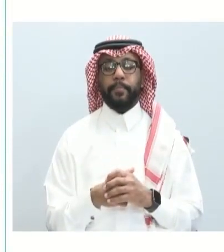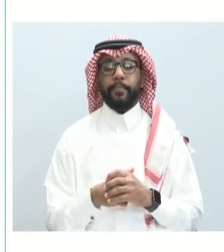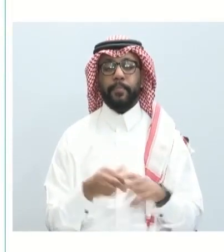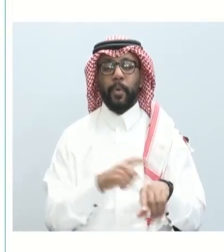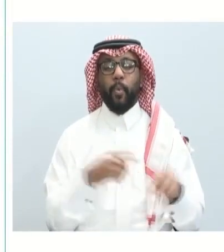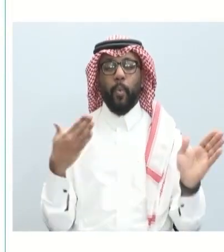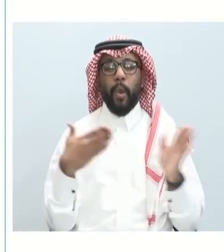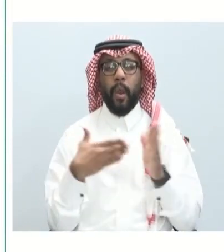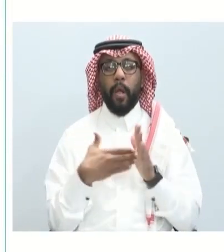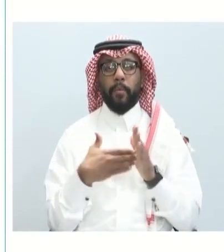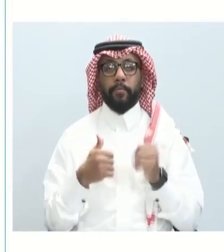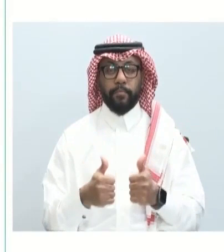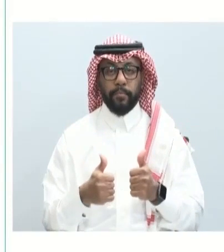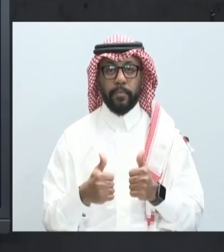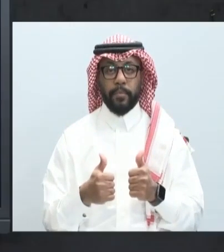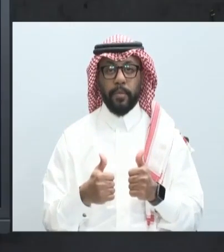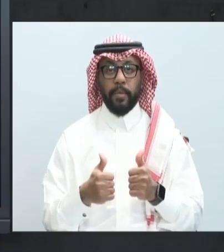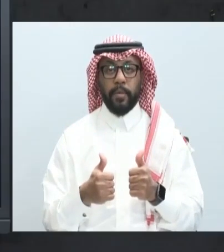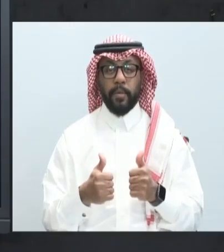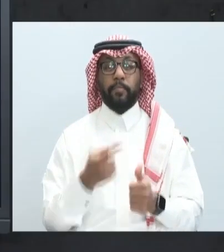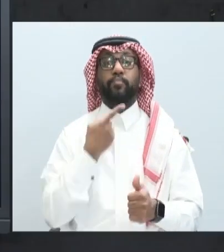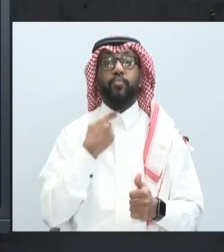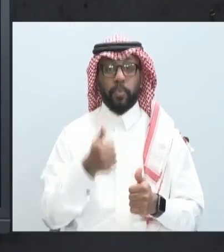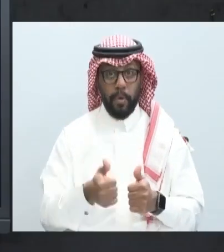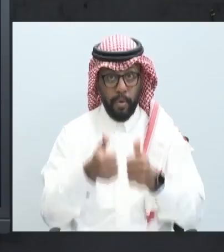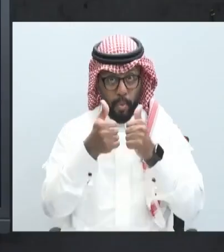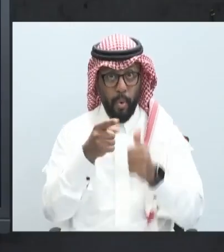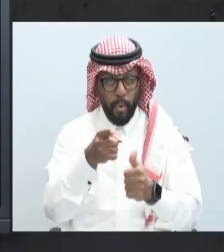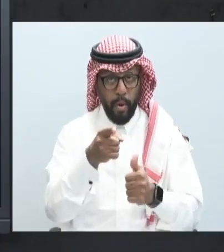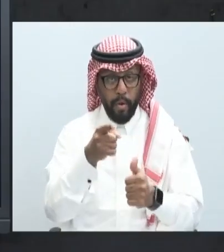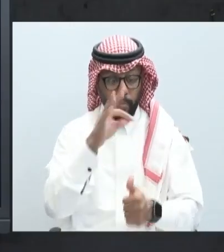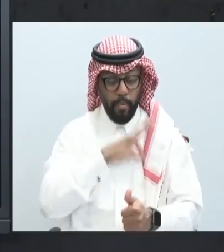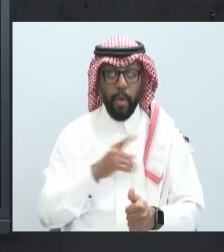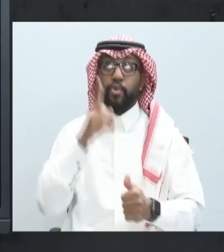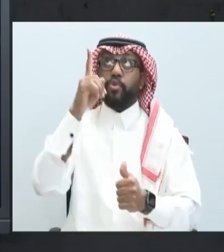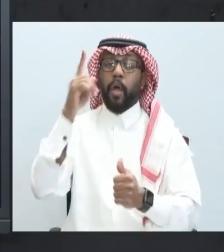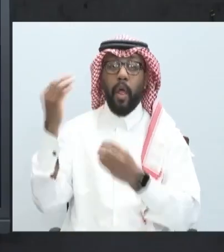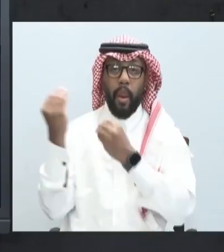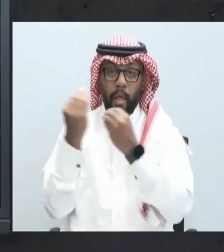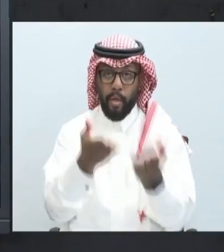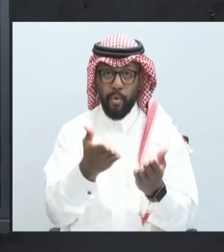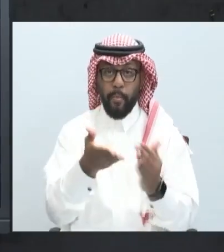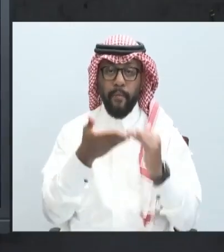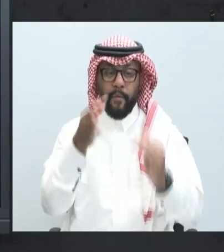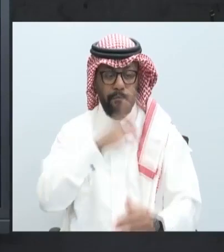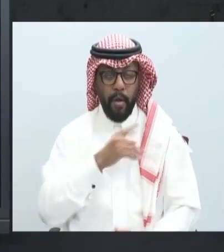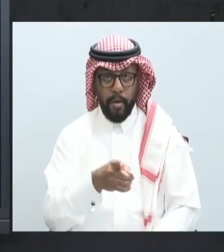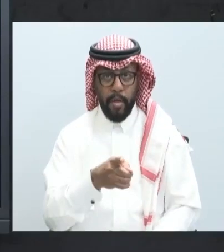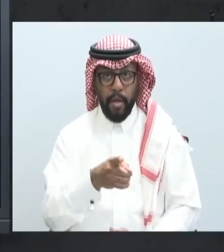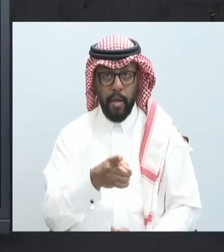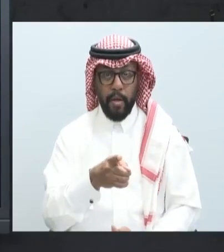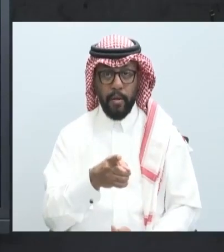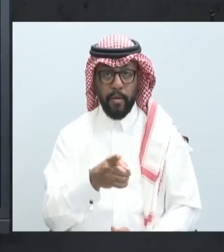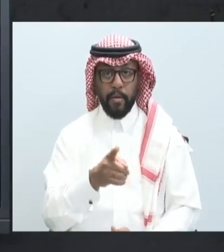هنا ننتهي من هذا الدرس اتمنى من الله سبحانه وتعالى ان اكون قدمت لكم ما يفيدكم